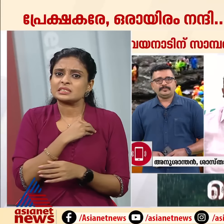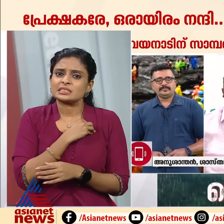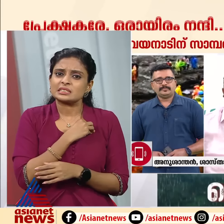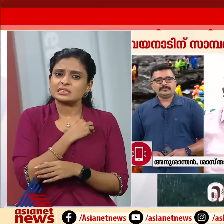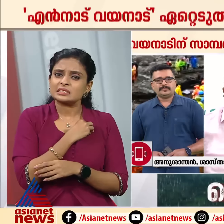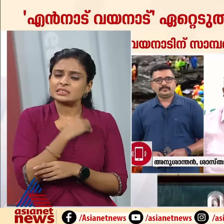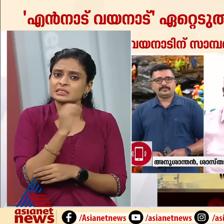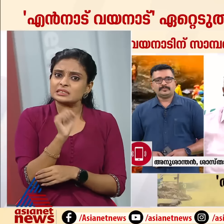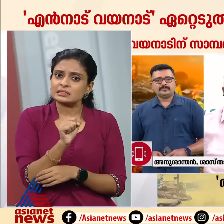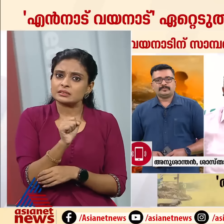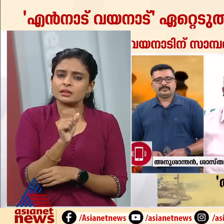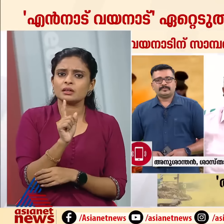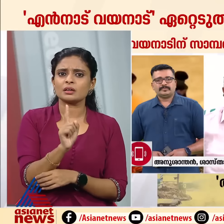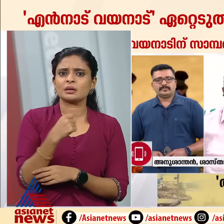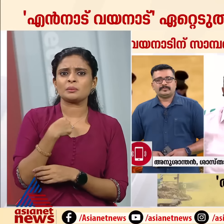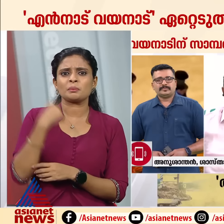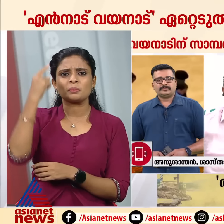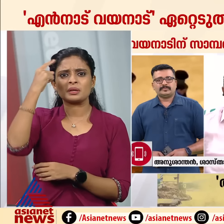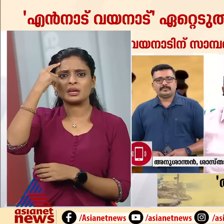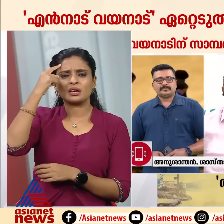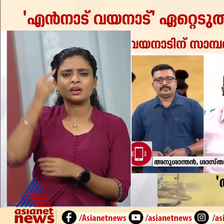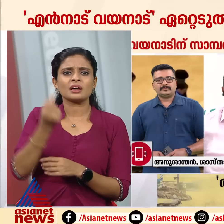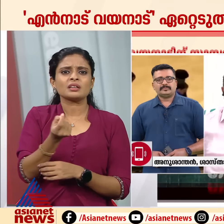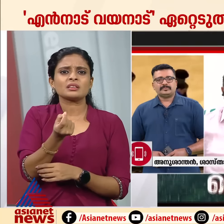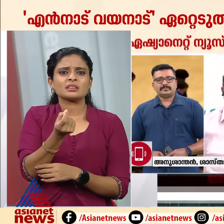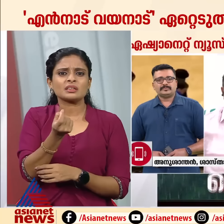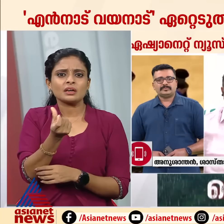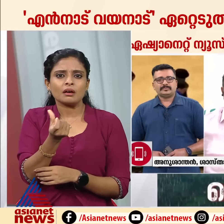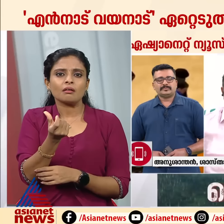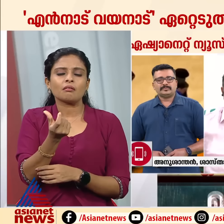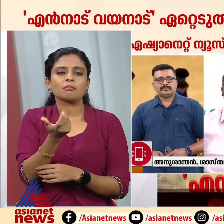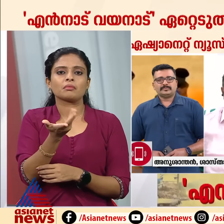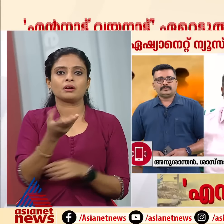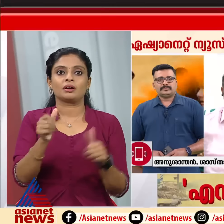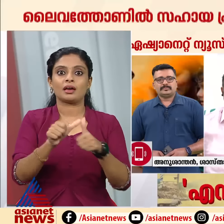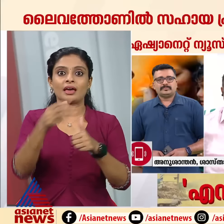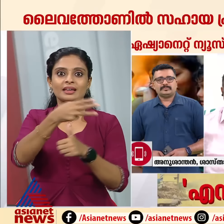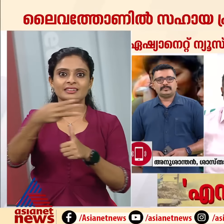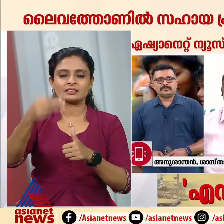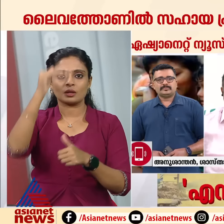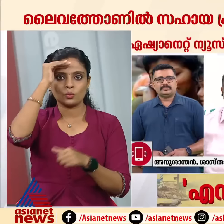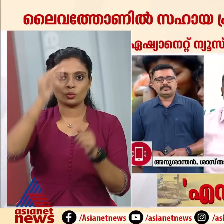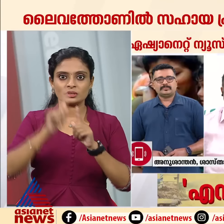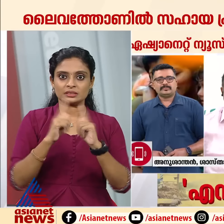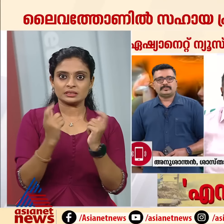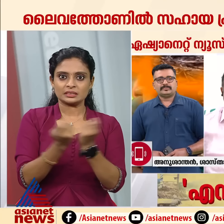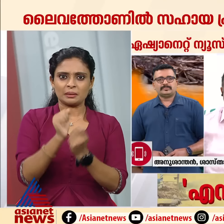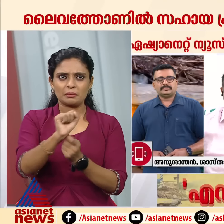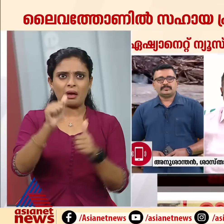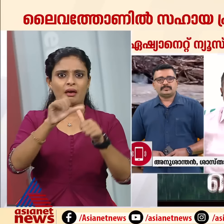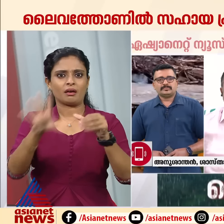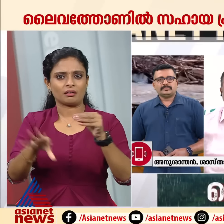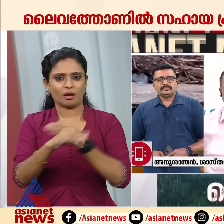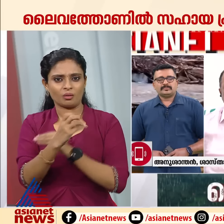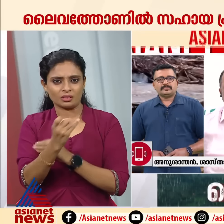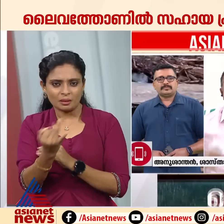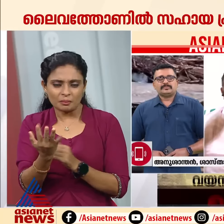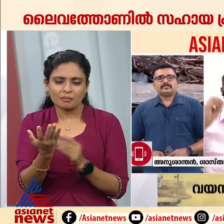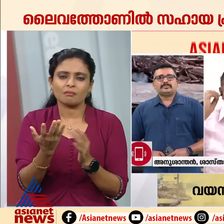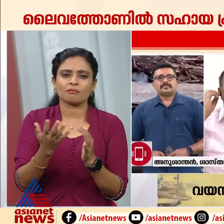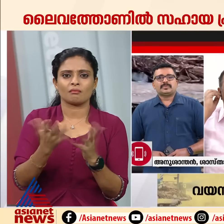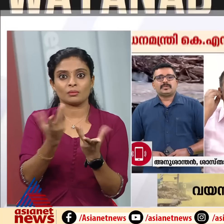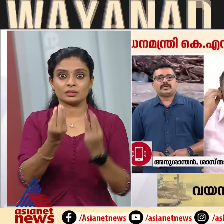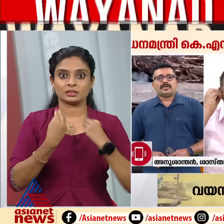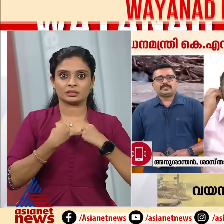കിട്ടുന്ന ഒരാഴ്ചത്തെ ലാഭം മതി. അത് അവർക്ക് നമ്മുടെ ഏഷ്യാറ്റിന്റെ അത് അക്കൗണ്ട് നമ്പരോ എന്താ കിട്ടുന്നത് ഞാൻ